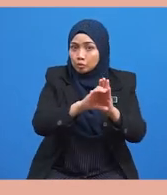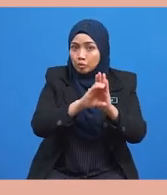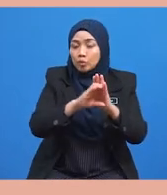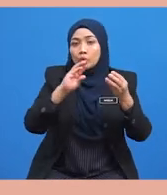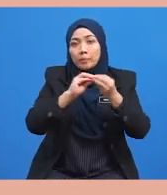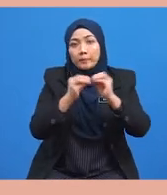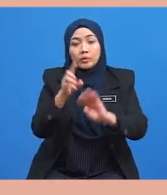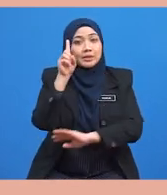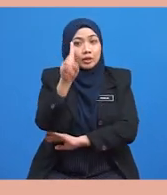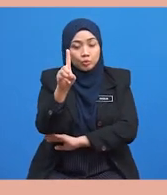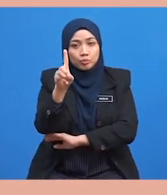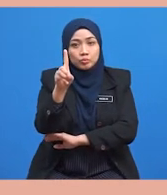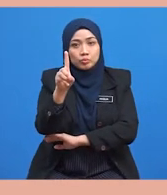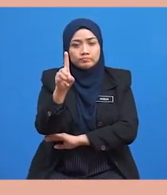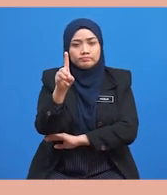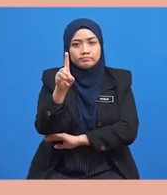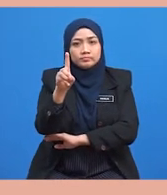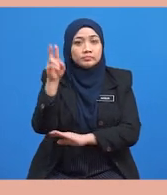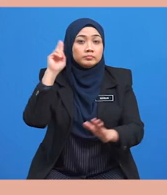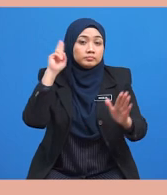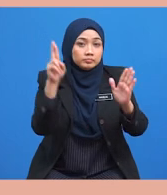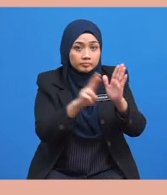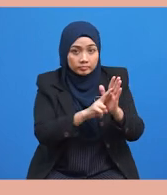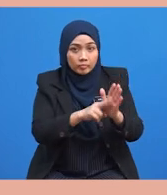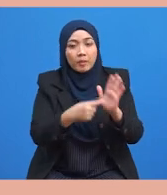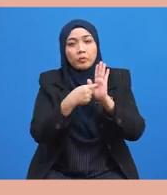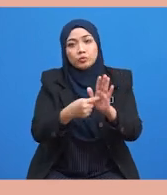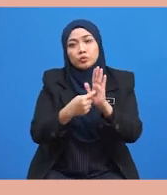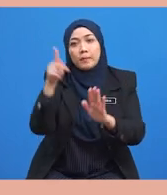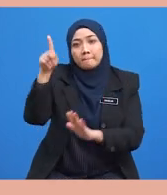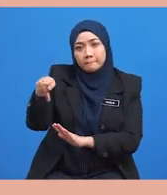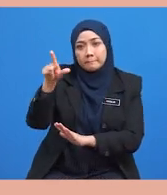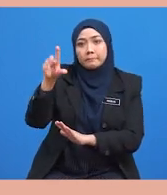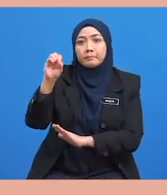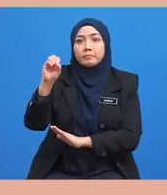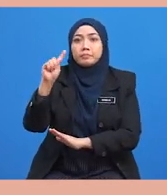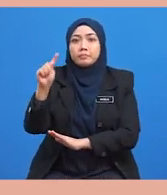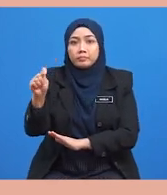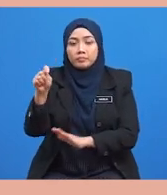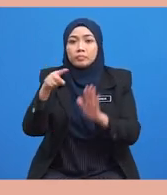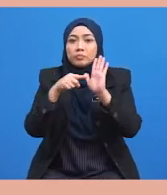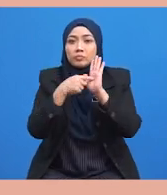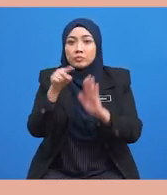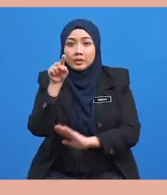yang diberikan, rajah menunjukkan plot titik bagi kepanjangan dalam